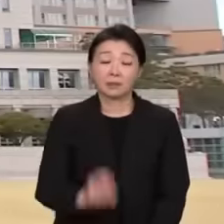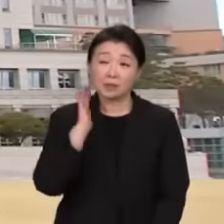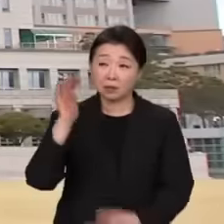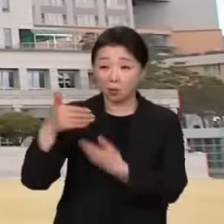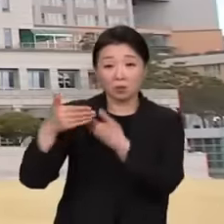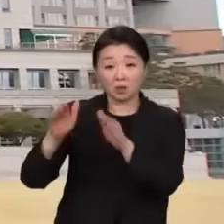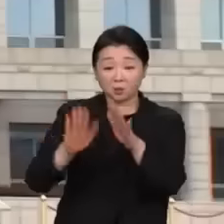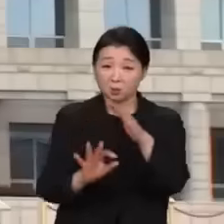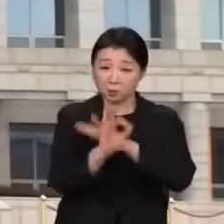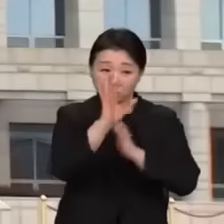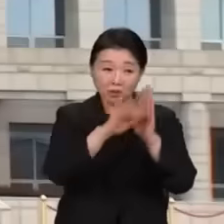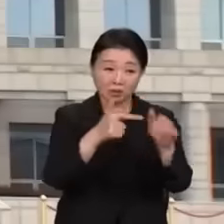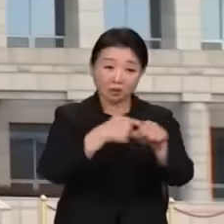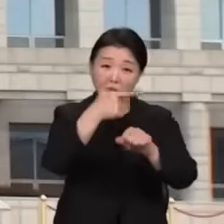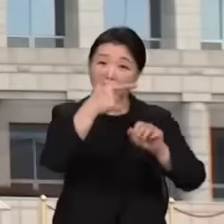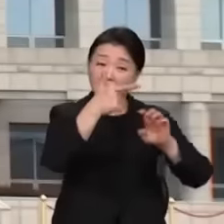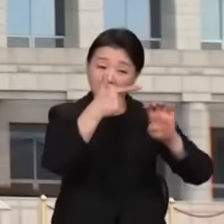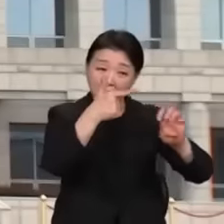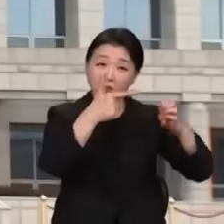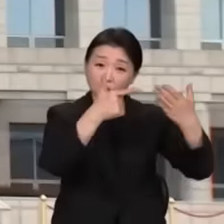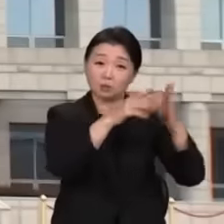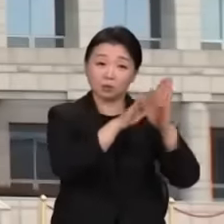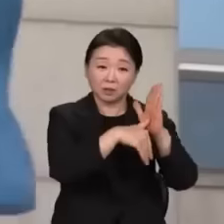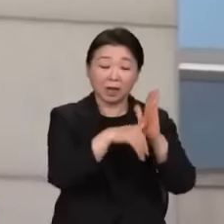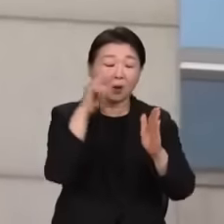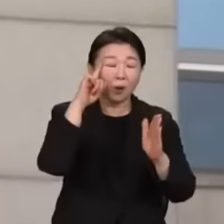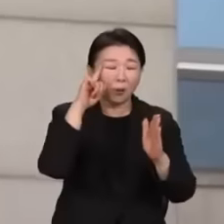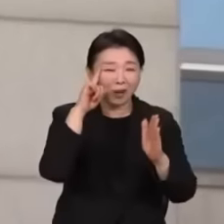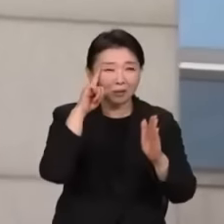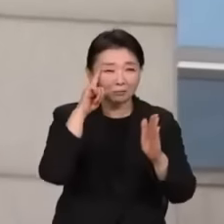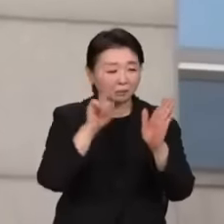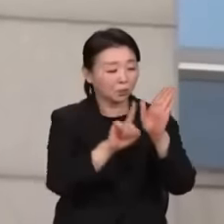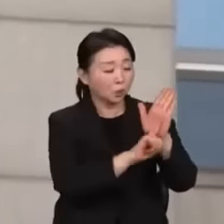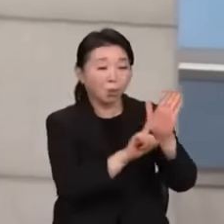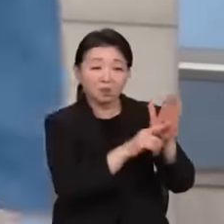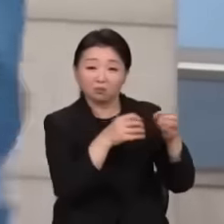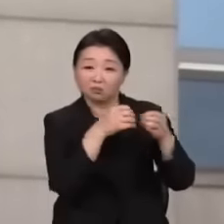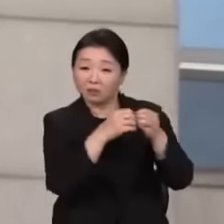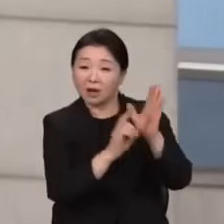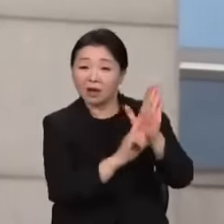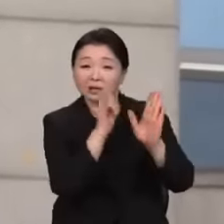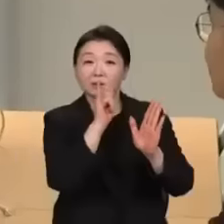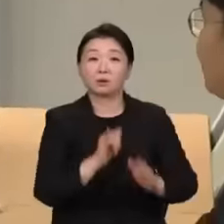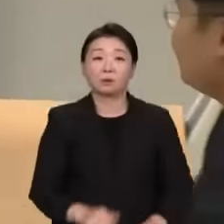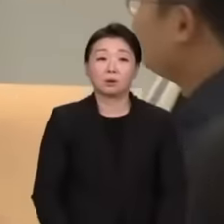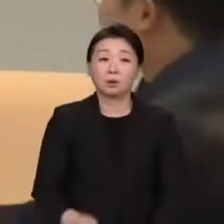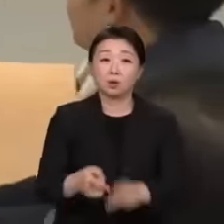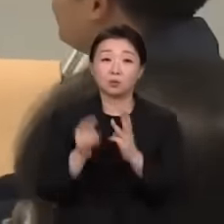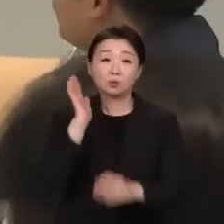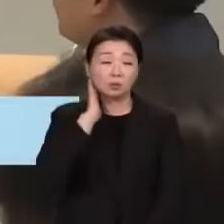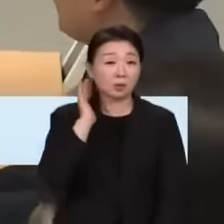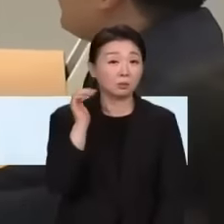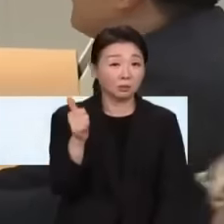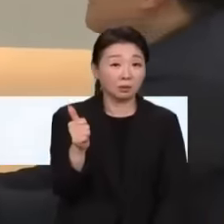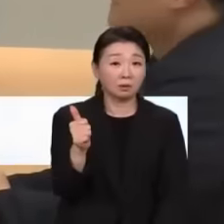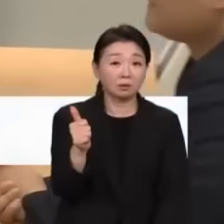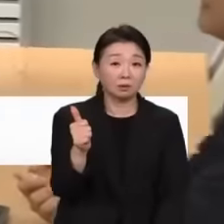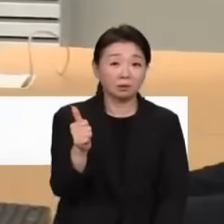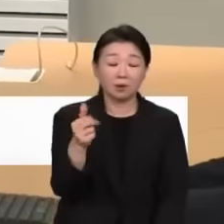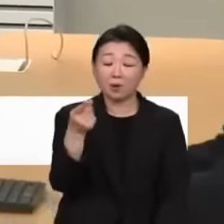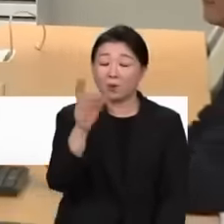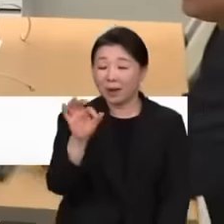대통령실은 오늘 오전 6시 49분 한 줄짜리 짤막한 공지를 냈습니다. 윤석열 대통령이